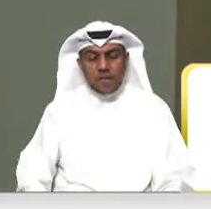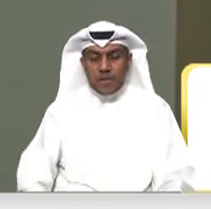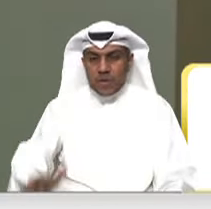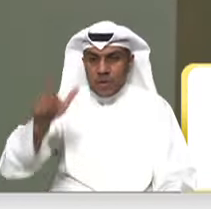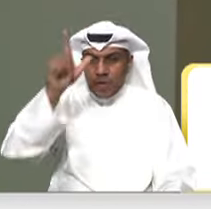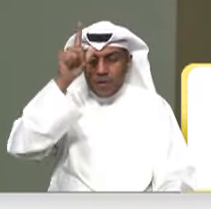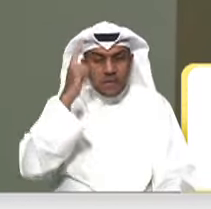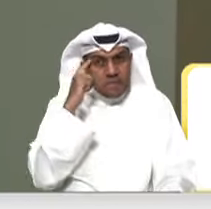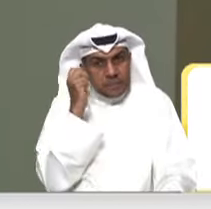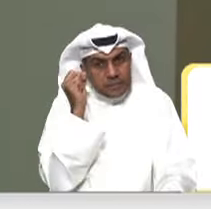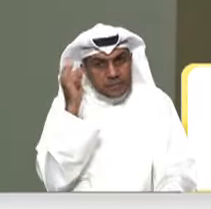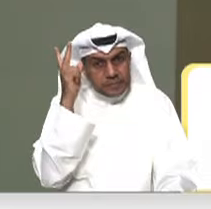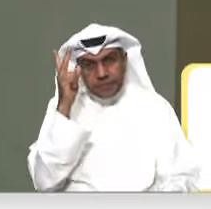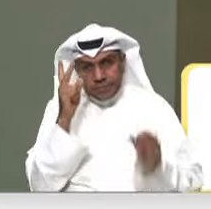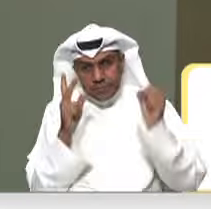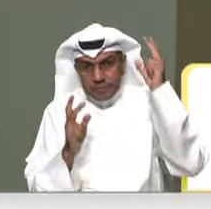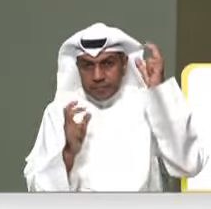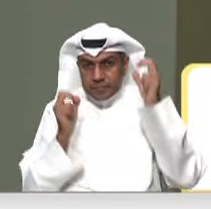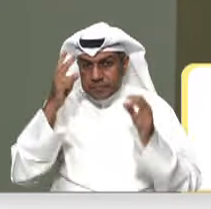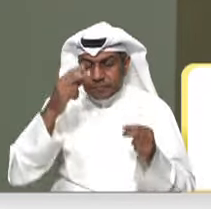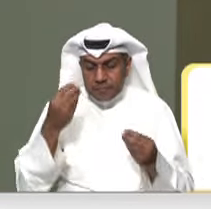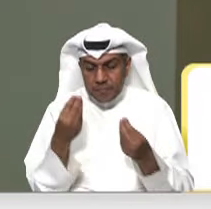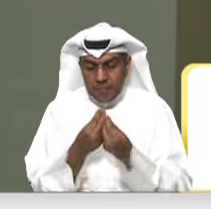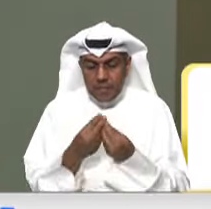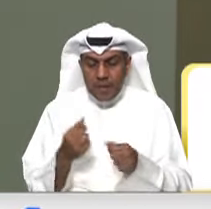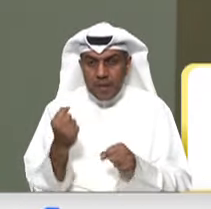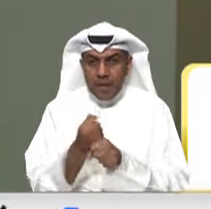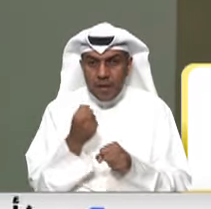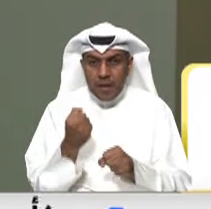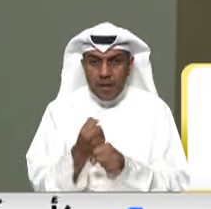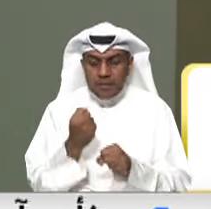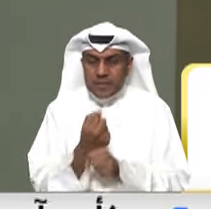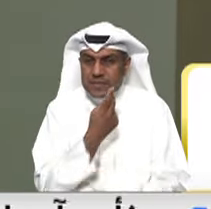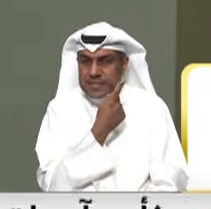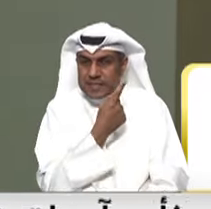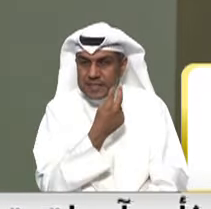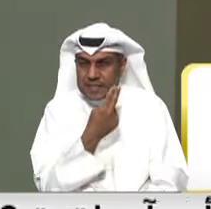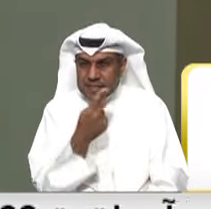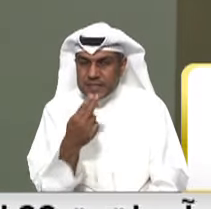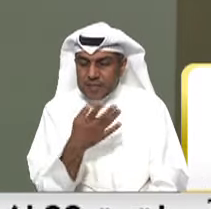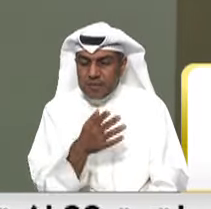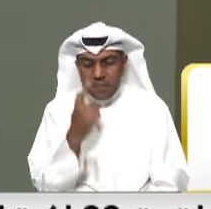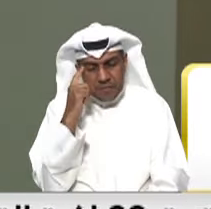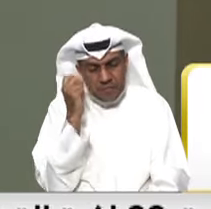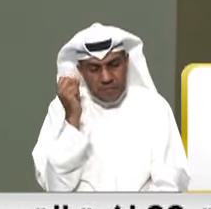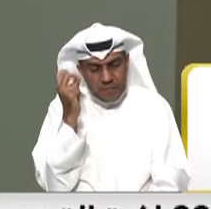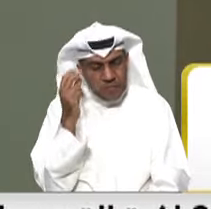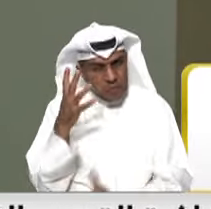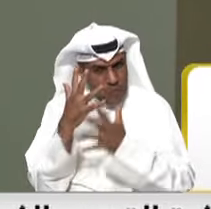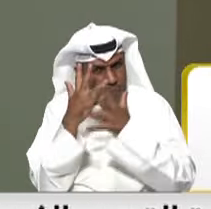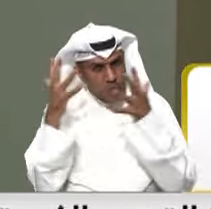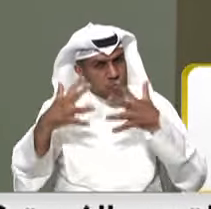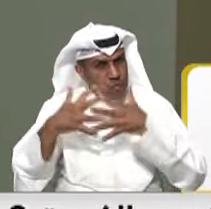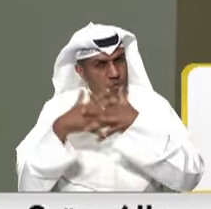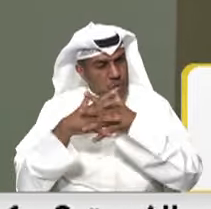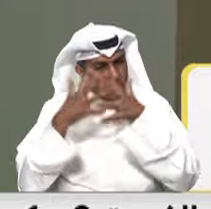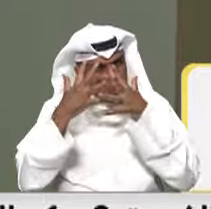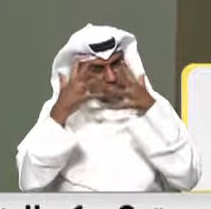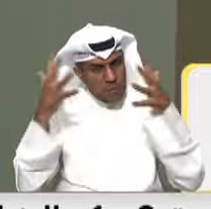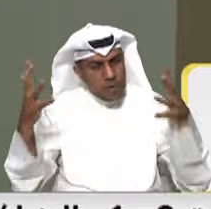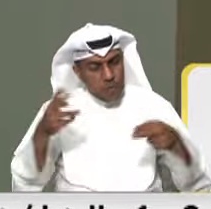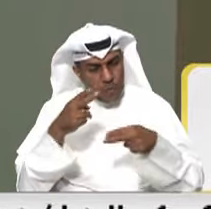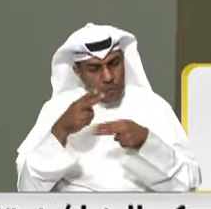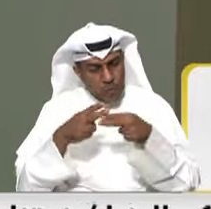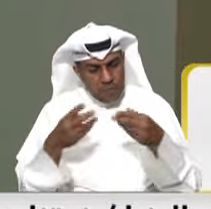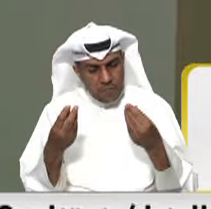بعض المشروعات في الاردن من التعدينيه وال والمشروعات الكبرى اعتقد بانه دوله